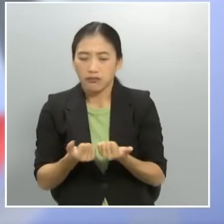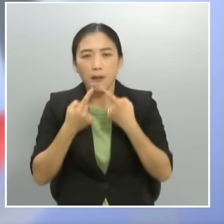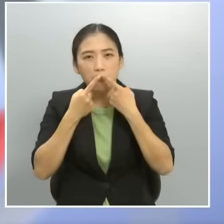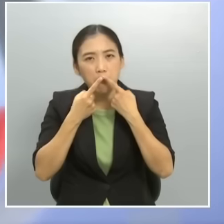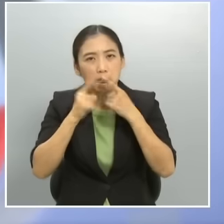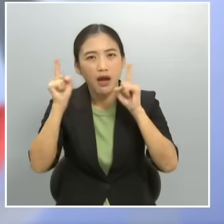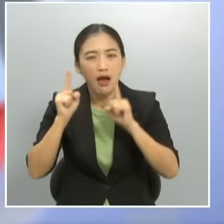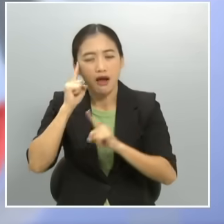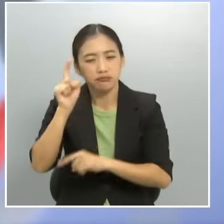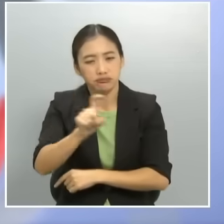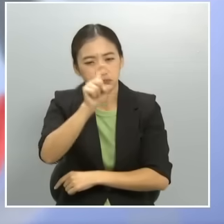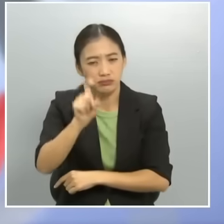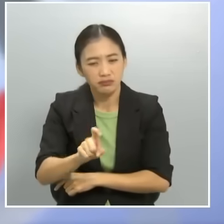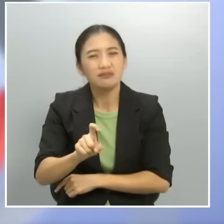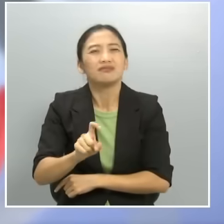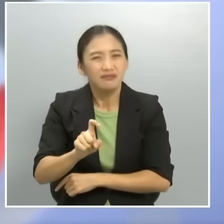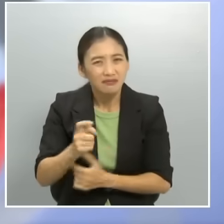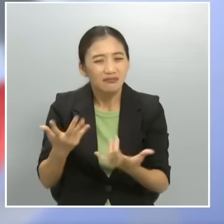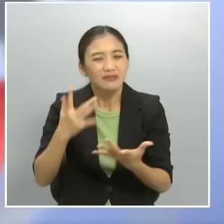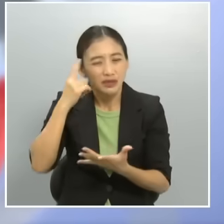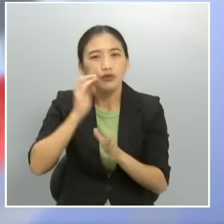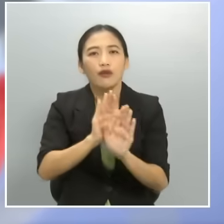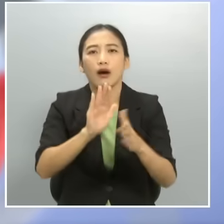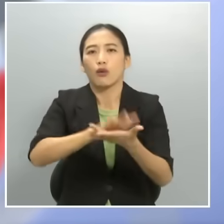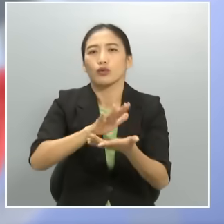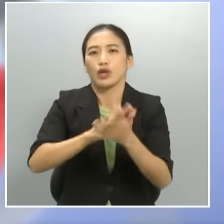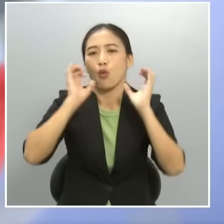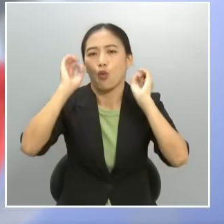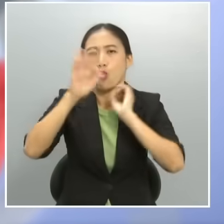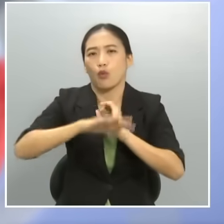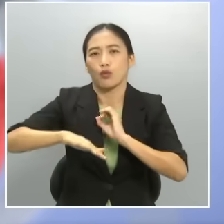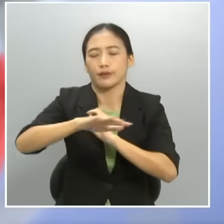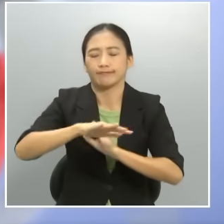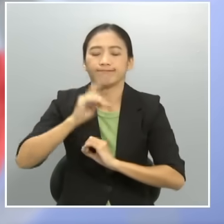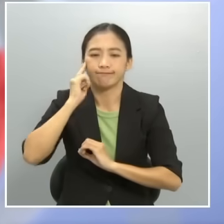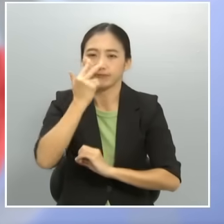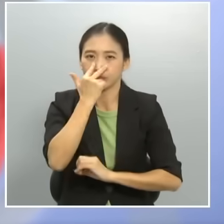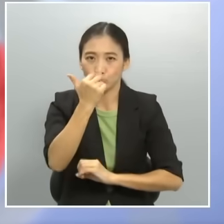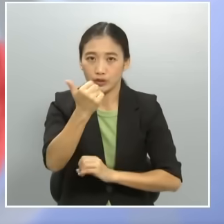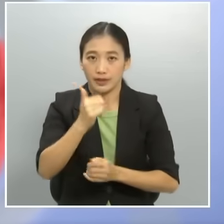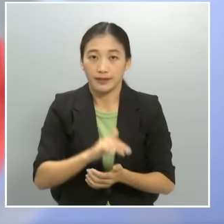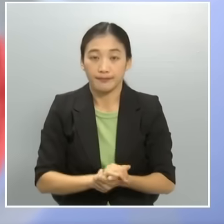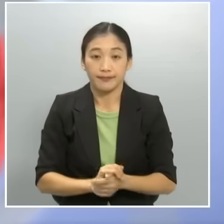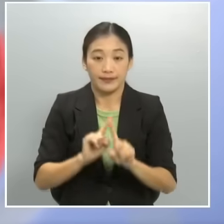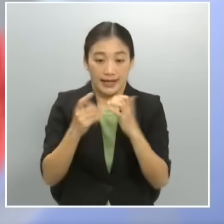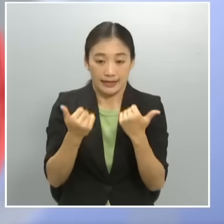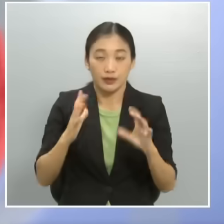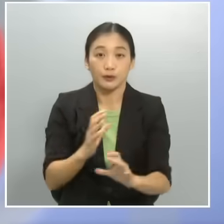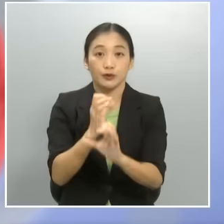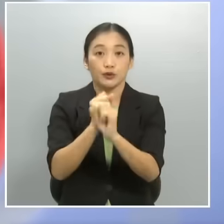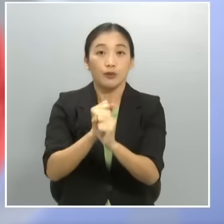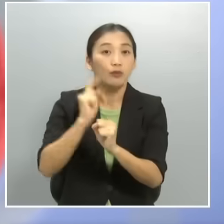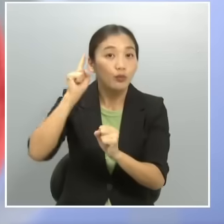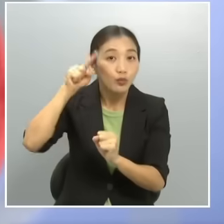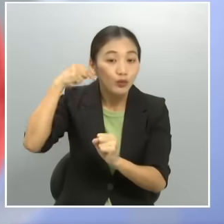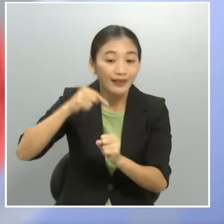นี่ต้องฝากคุณครูด้วยนะครับ ค่ะแต่ก็ตอนนี้เจอแล้วนะคะเดี๋ยวคุณแม่กำลังเดินทางไปรับตัวน้องค่ะแต่ก็ต้องต